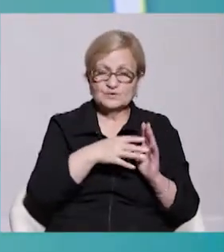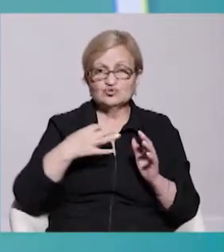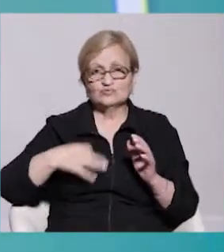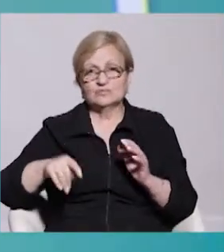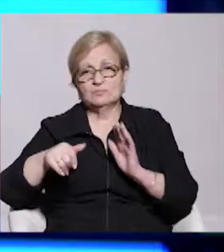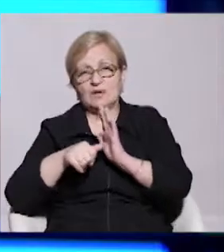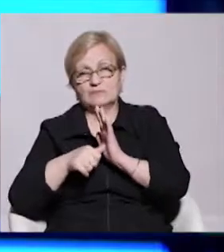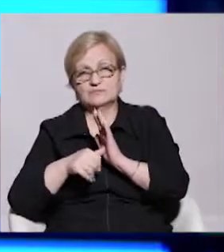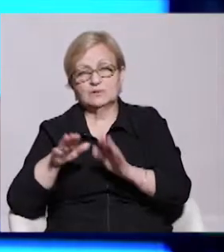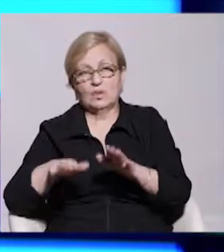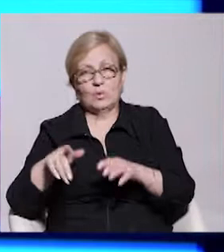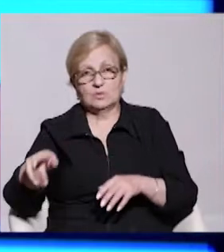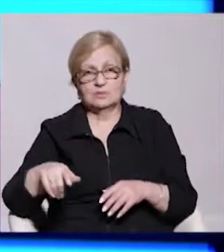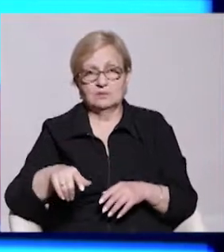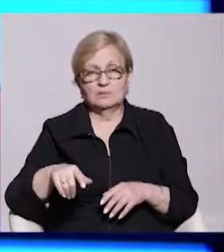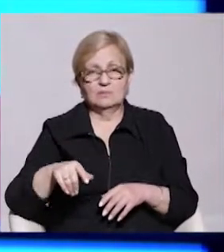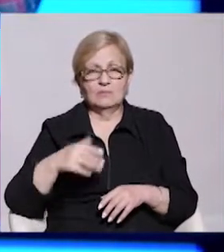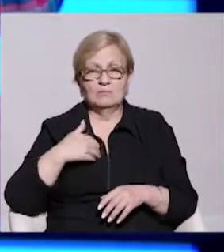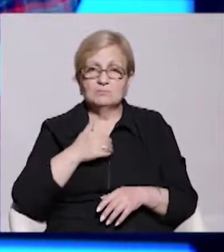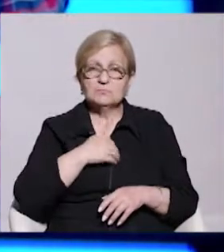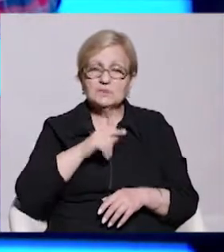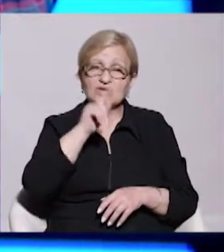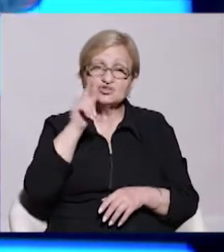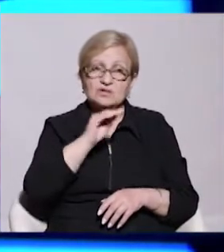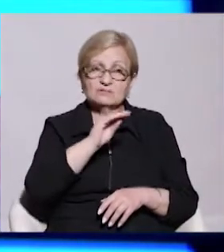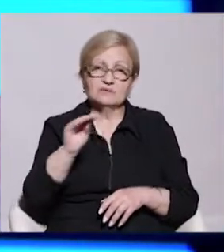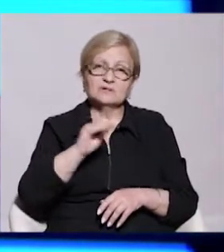და მინდა ისეთი შეკითხვა დავწეროთ,